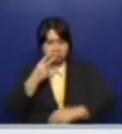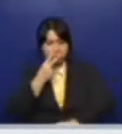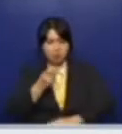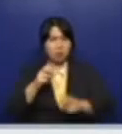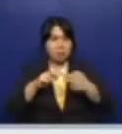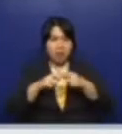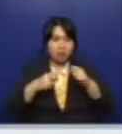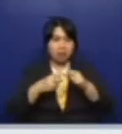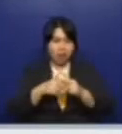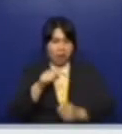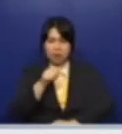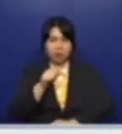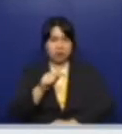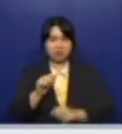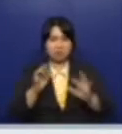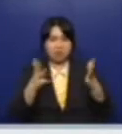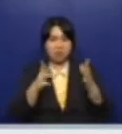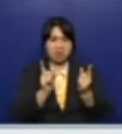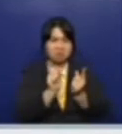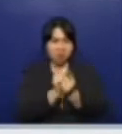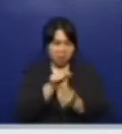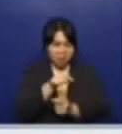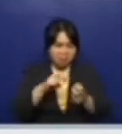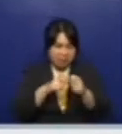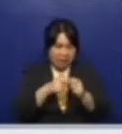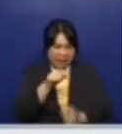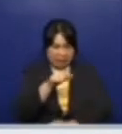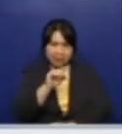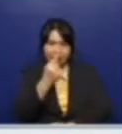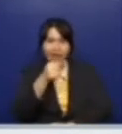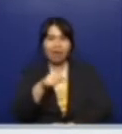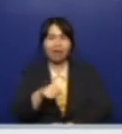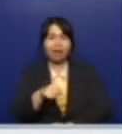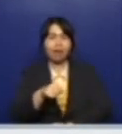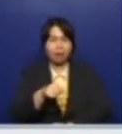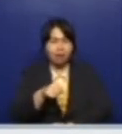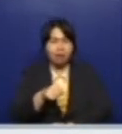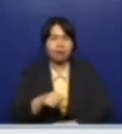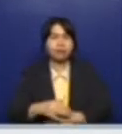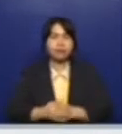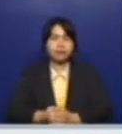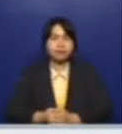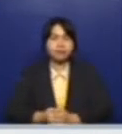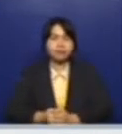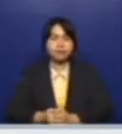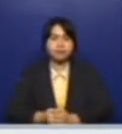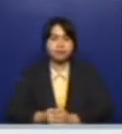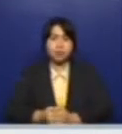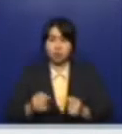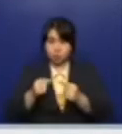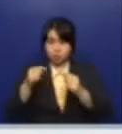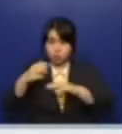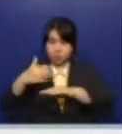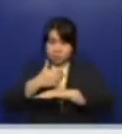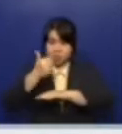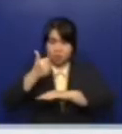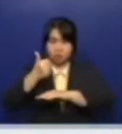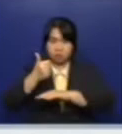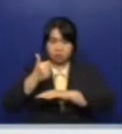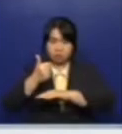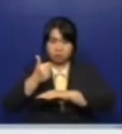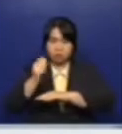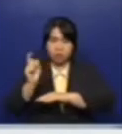ในลักษณะที่เกิดขึ้นนี้เลยท่านประธานครับทางการเมืองเนี่ย